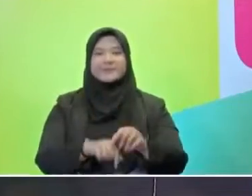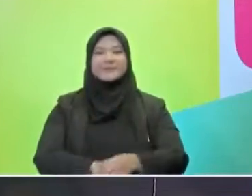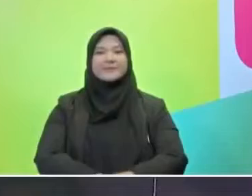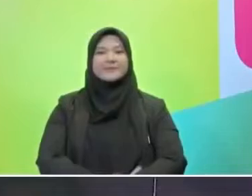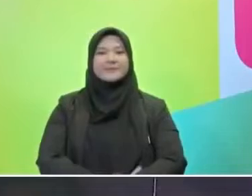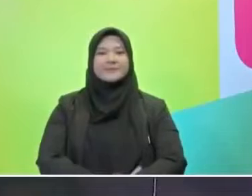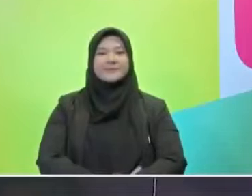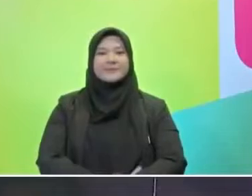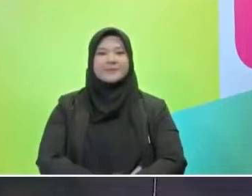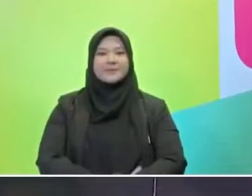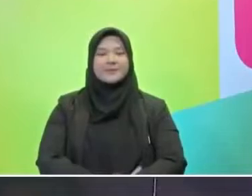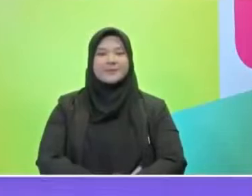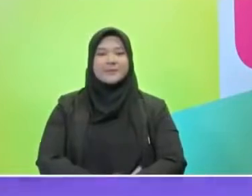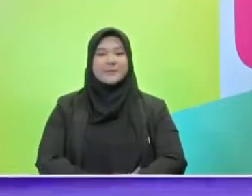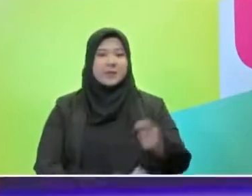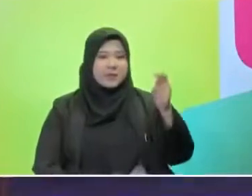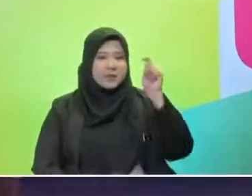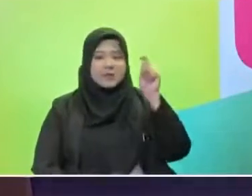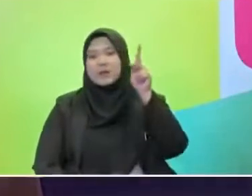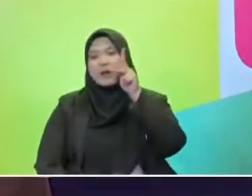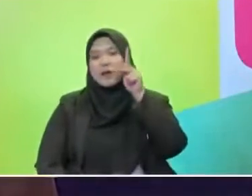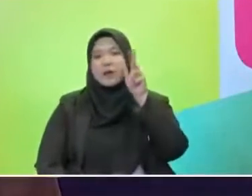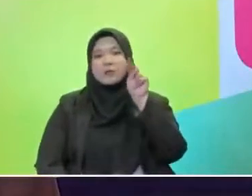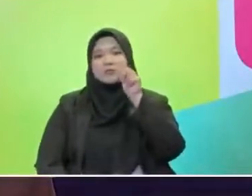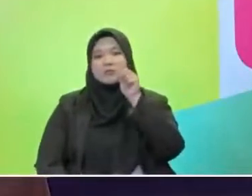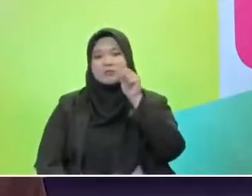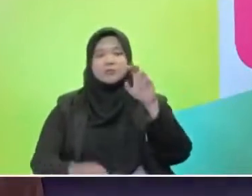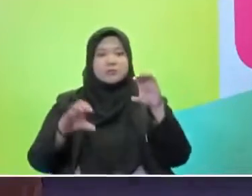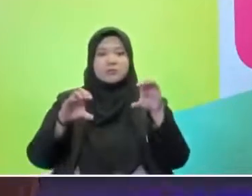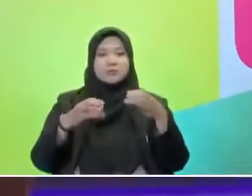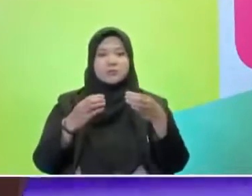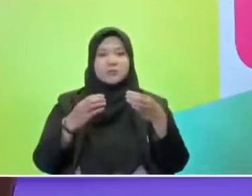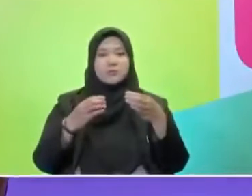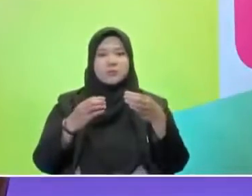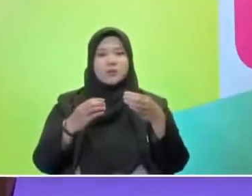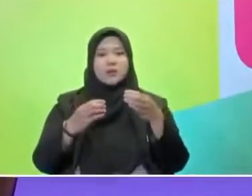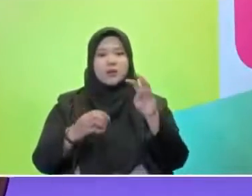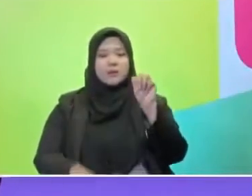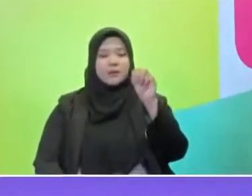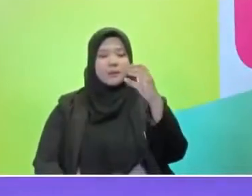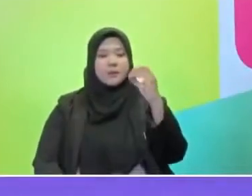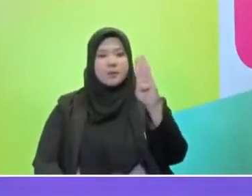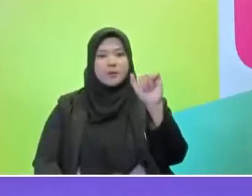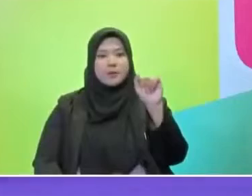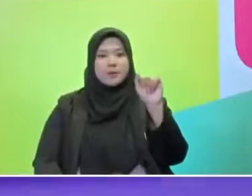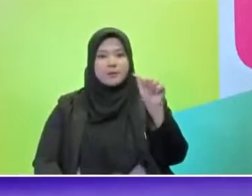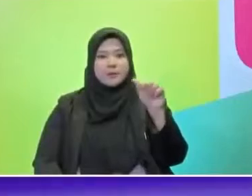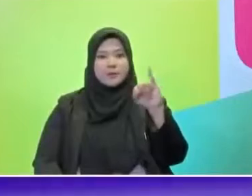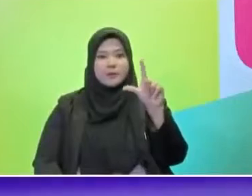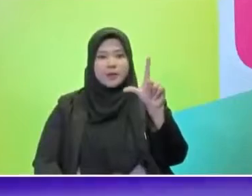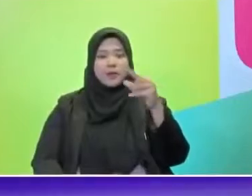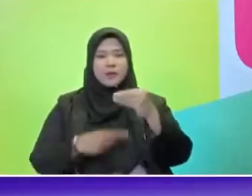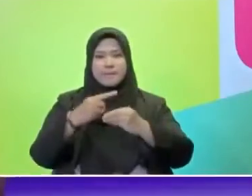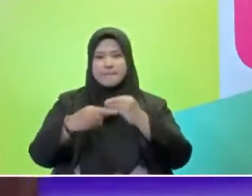ni? Cuma ni tengok gambar. Gambar kawan saya seronok kawan dapat. Kan? Kawan. Okey, dan ni